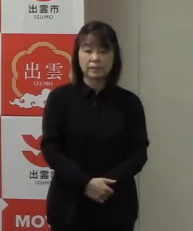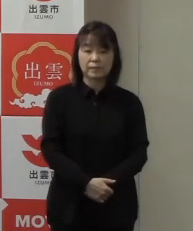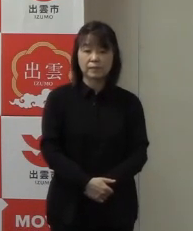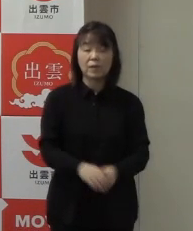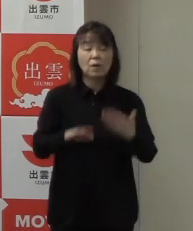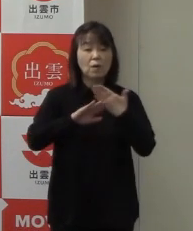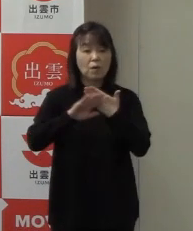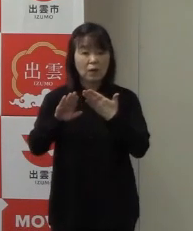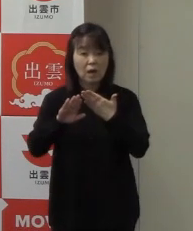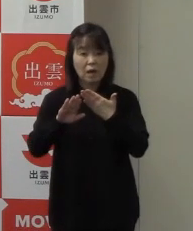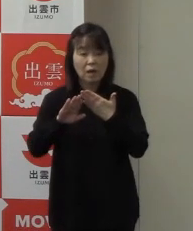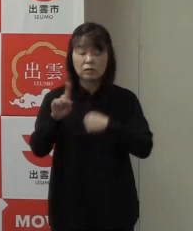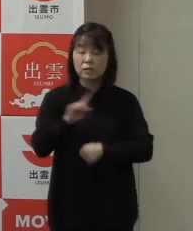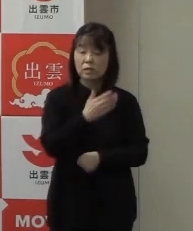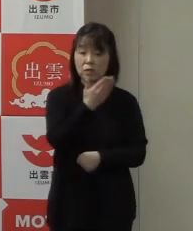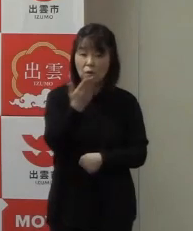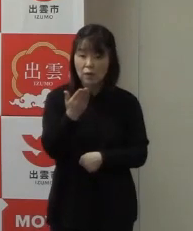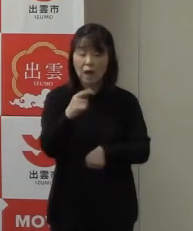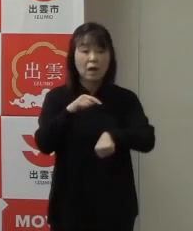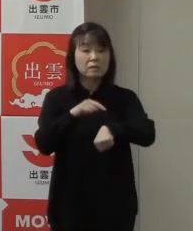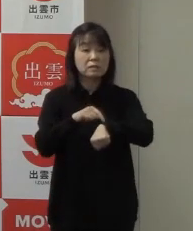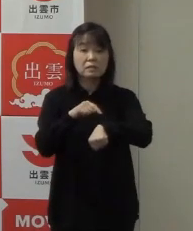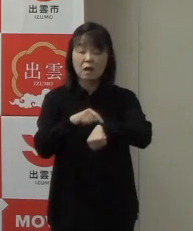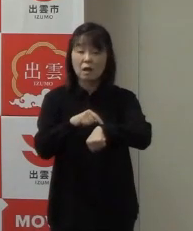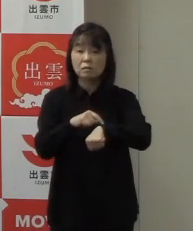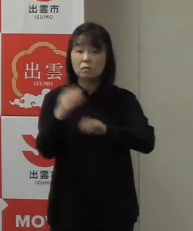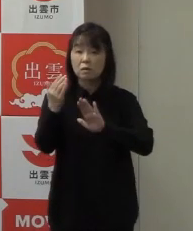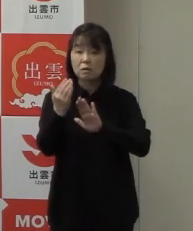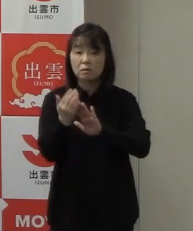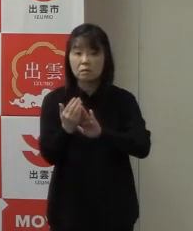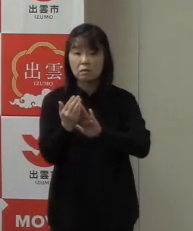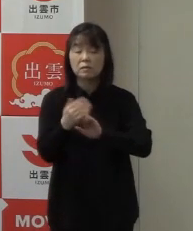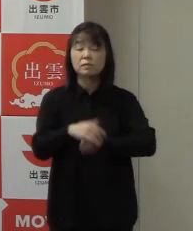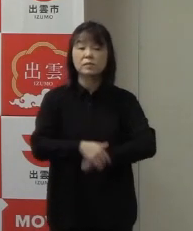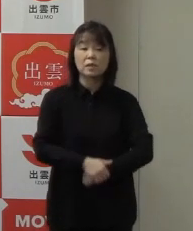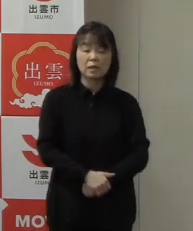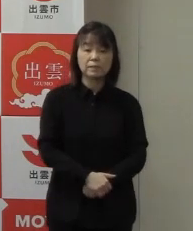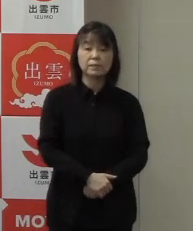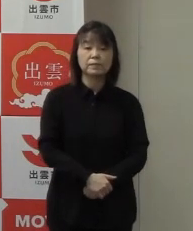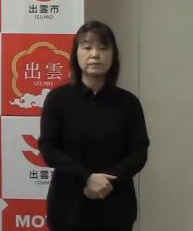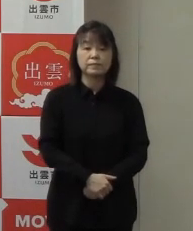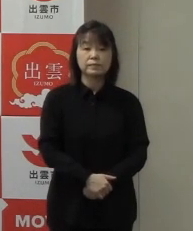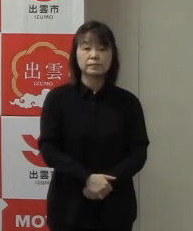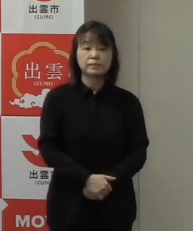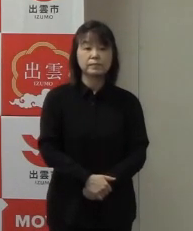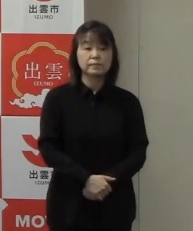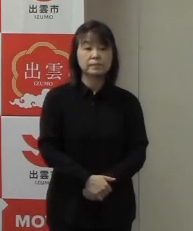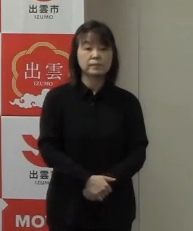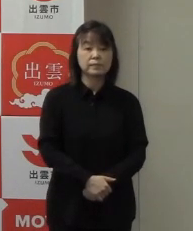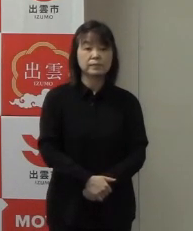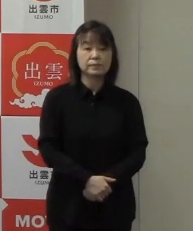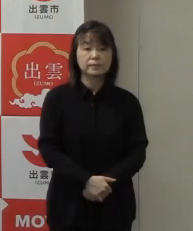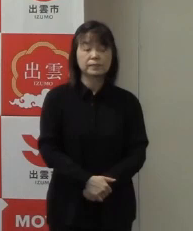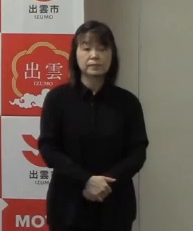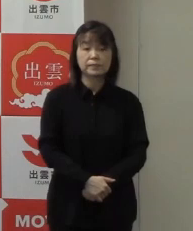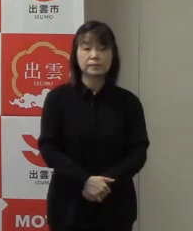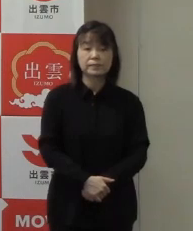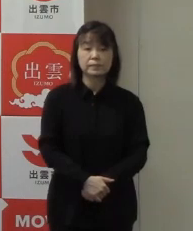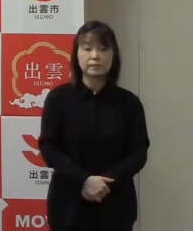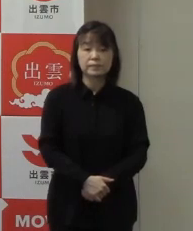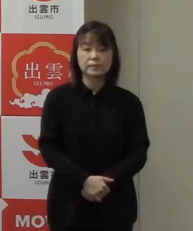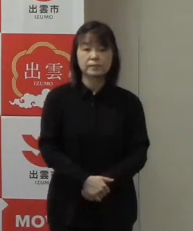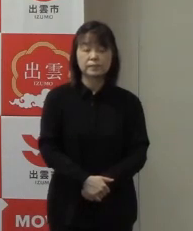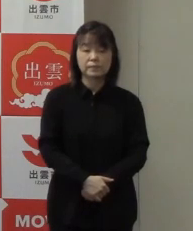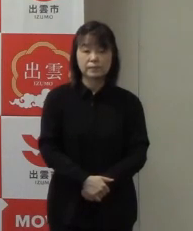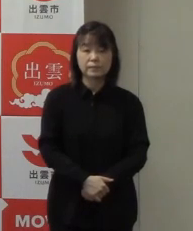他いかがでしょうか。そろそろ時間の方も満ちてきておりますので、もしあればあと1件くらいはというふうに思っておりますが、よろしい